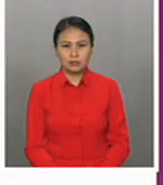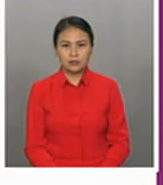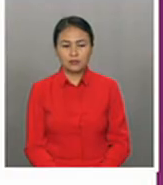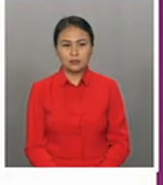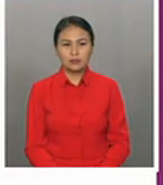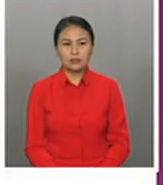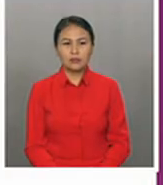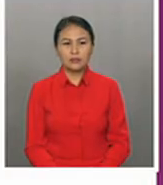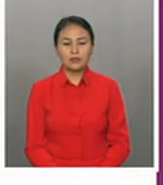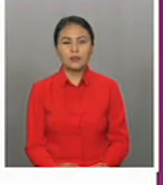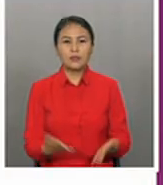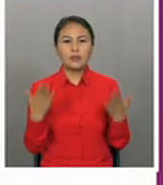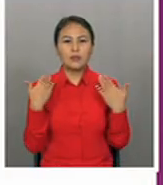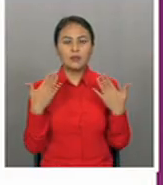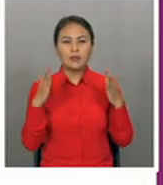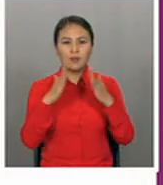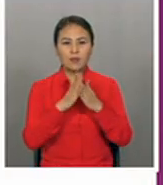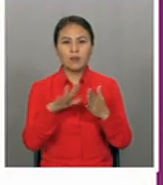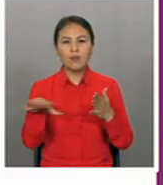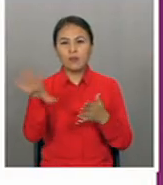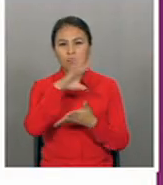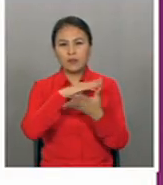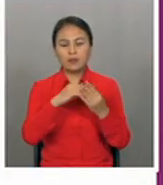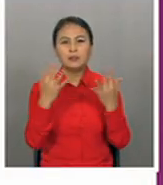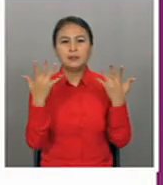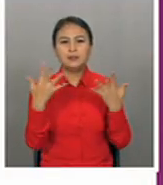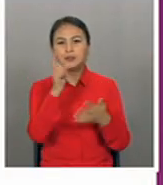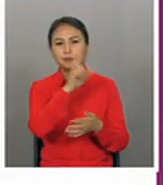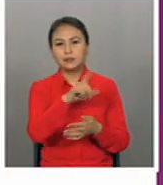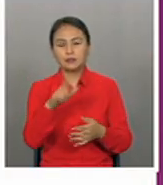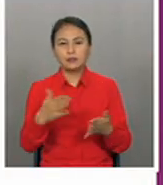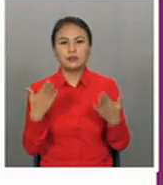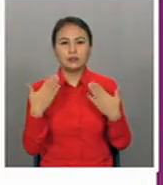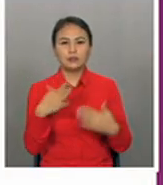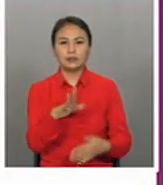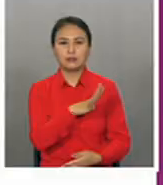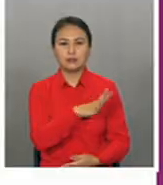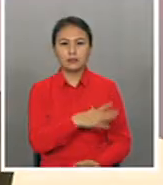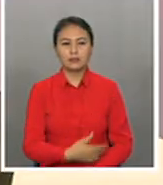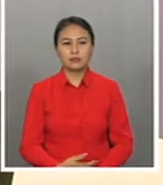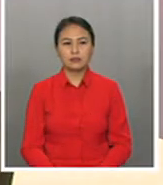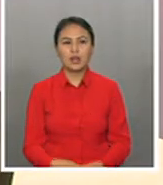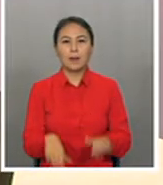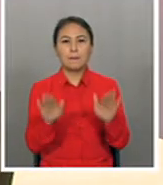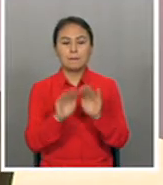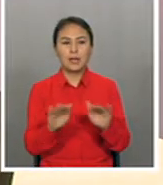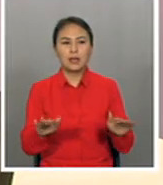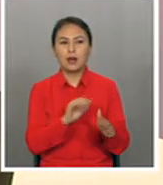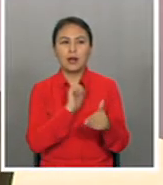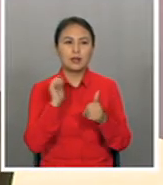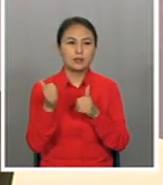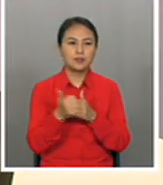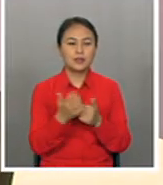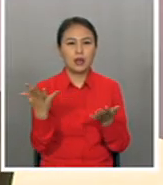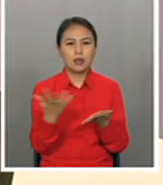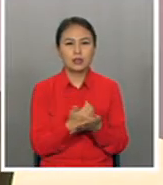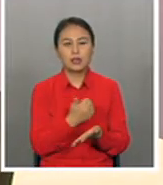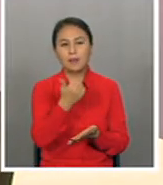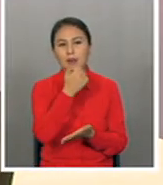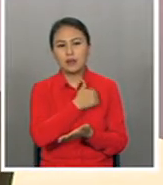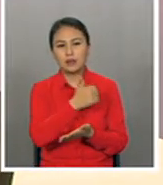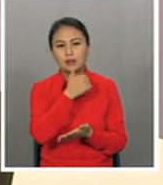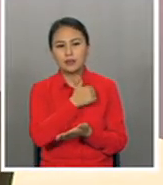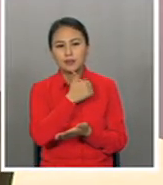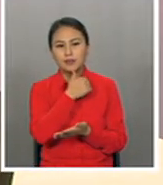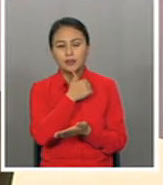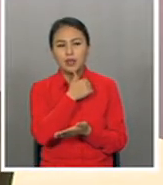артық. Демалыс үйінде барлығы қанша адам демалды? Балалар, алдымен анықтап